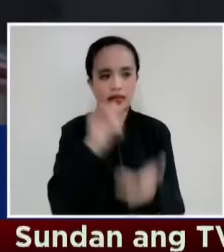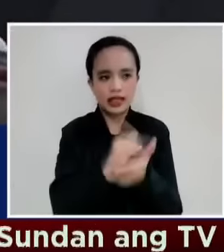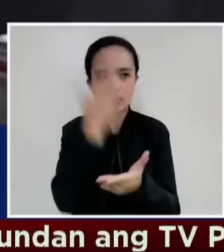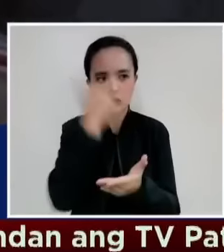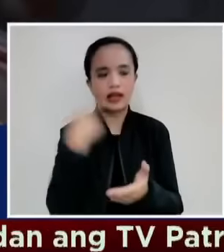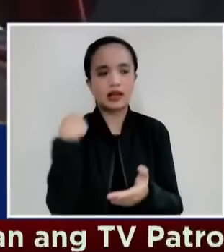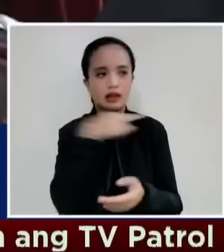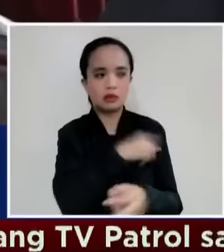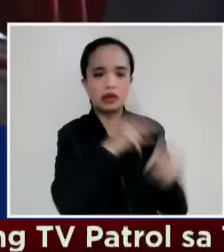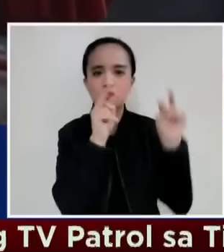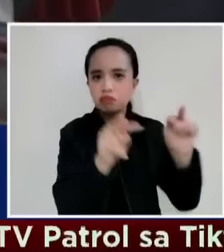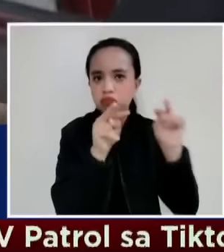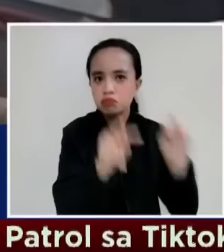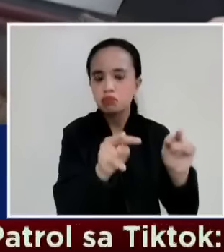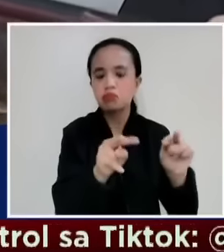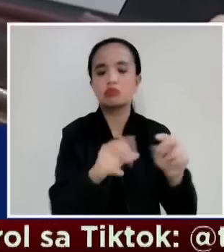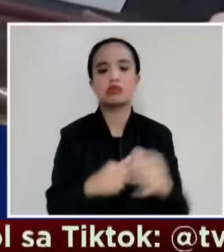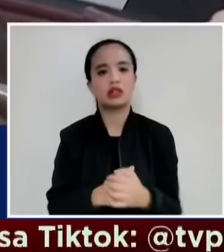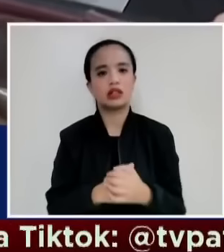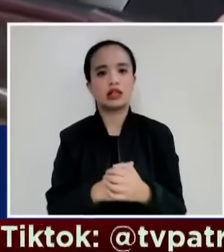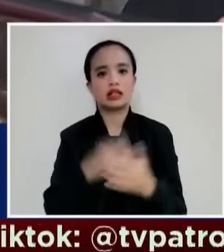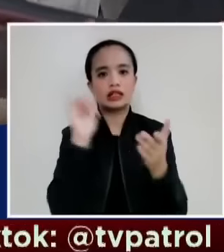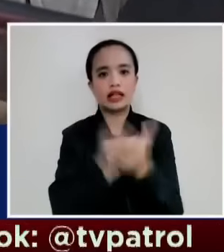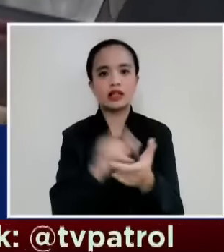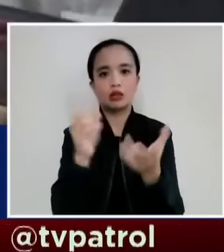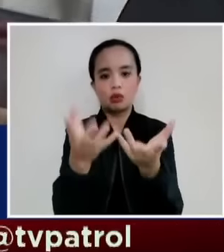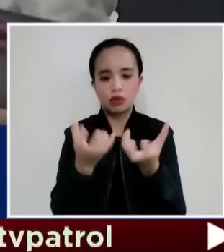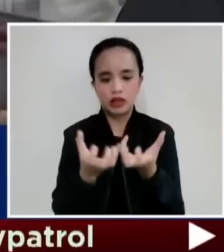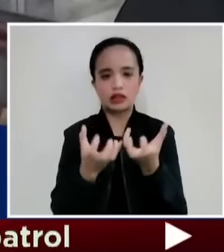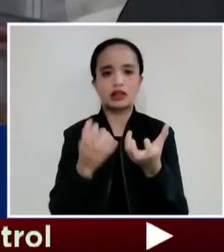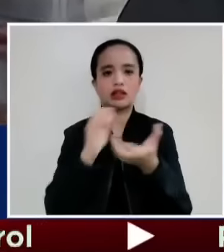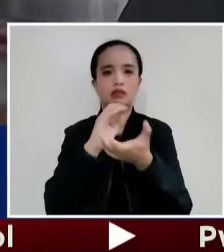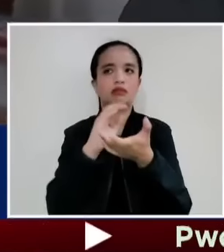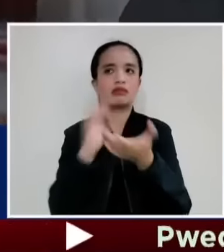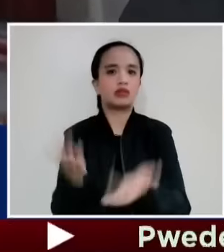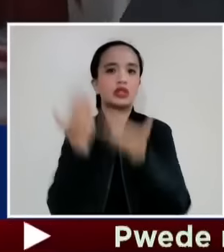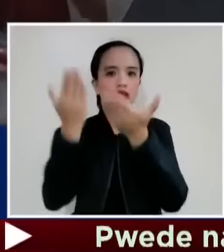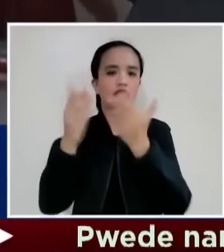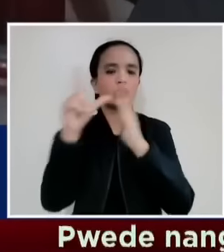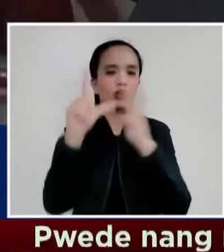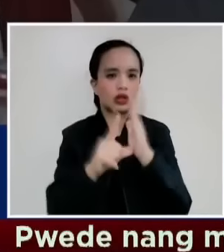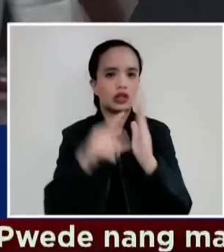itong pinasa sa batas niya na procurement law.